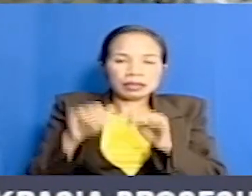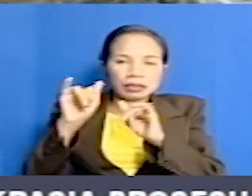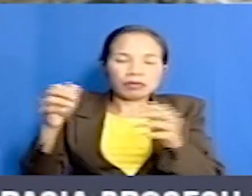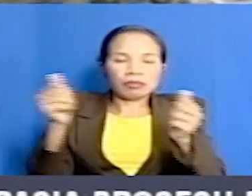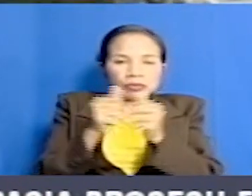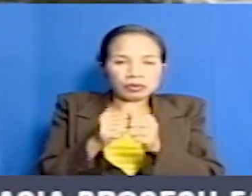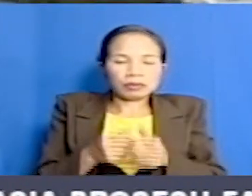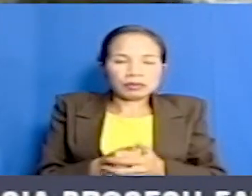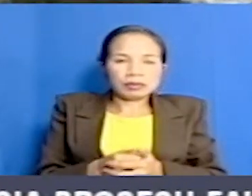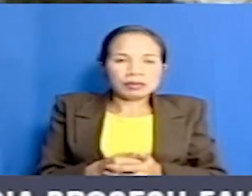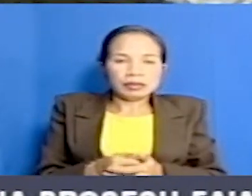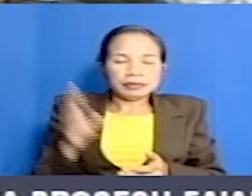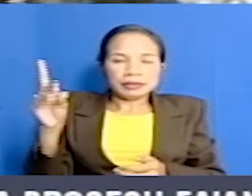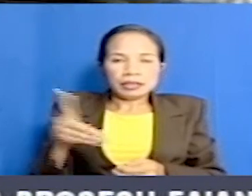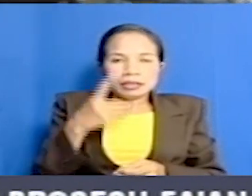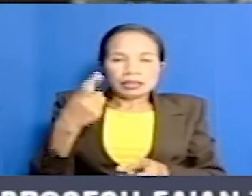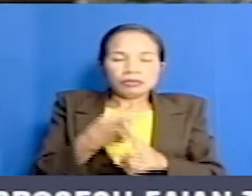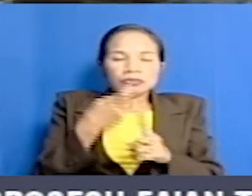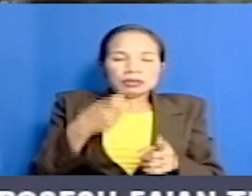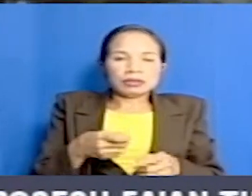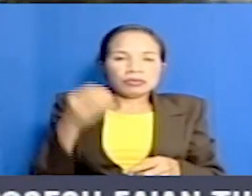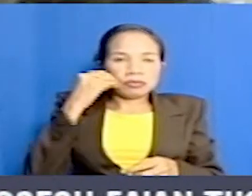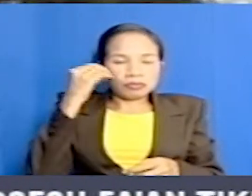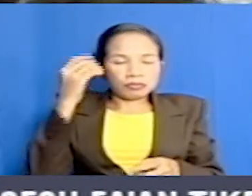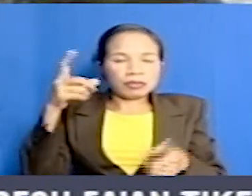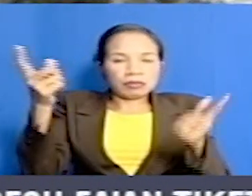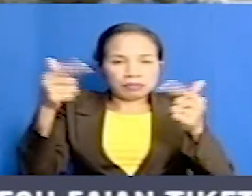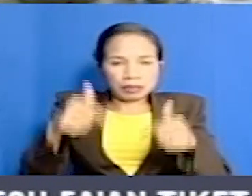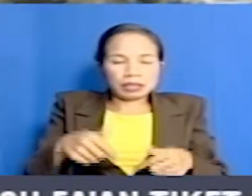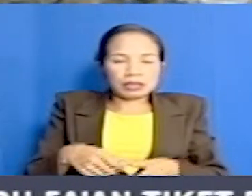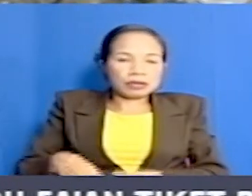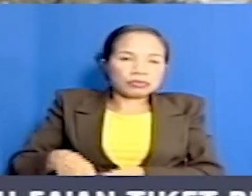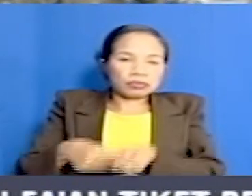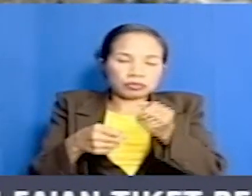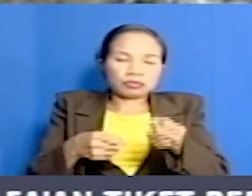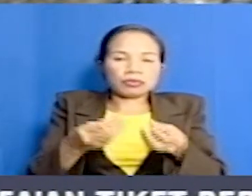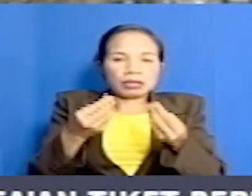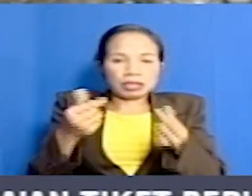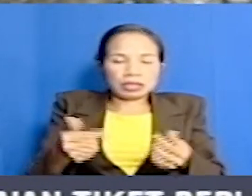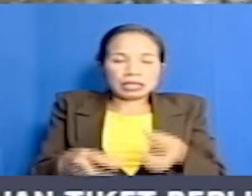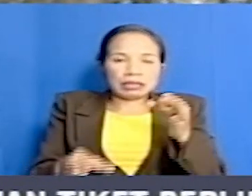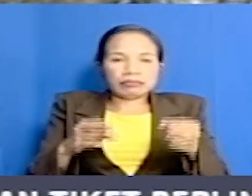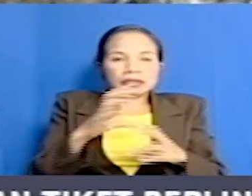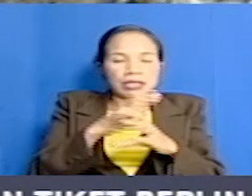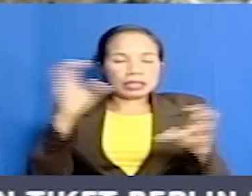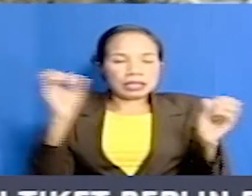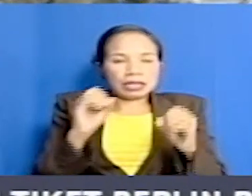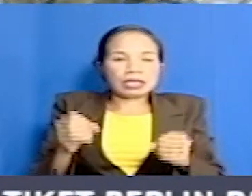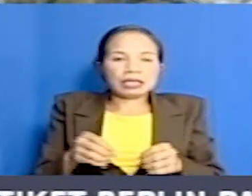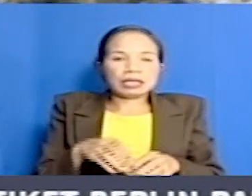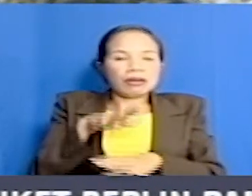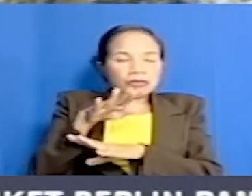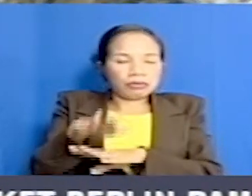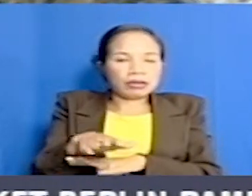Ya nesa dader sa sima mai bakur henek. Asa bakur henek maka ka kareta le ya pasin si mota lorai tun nai